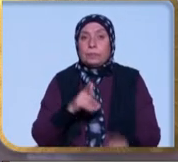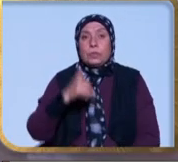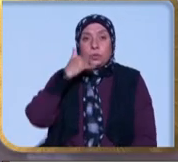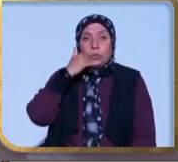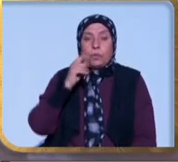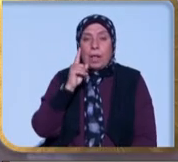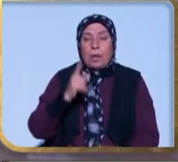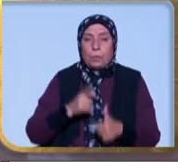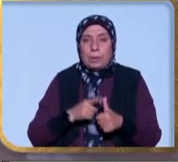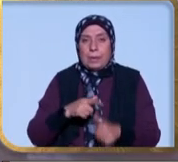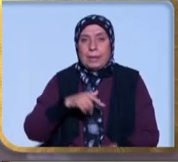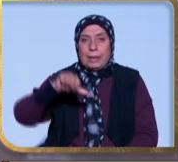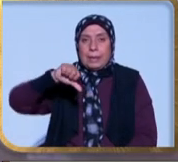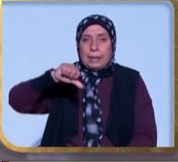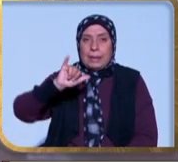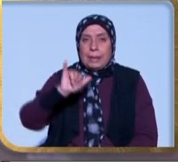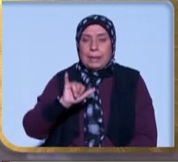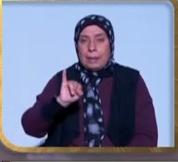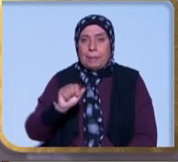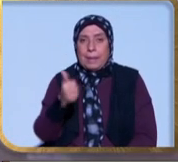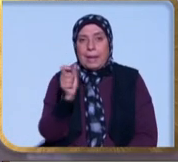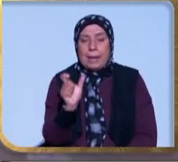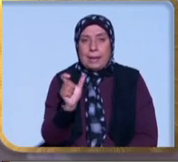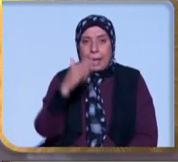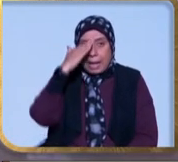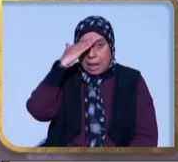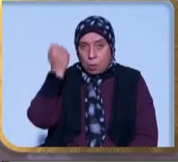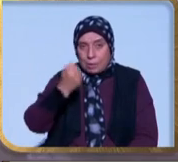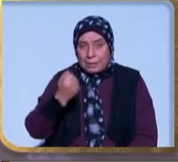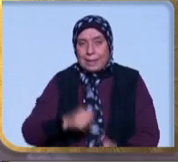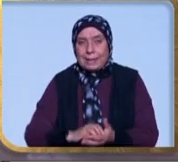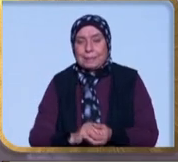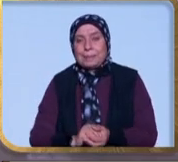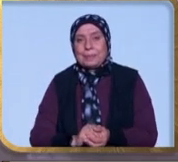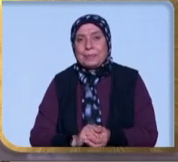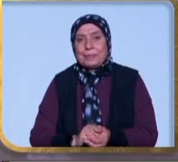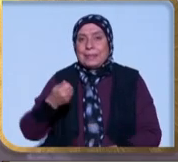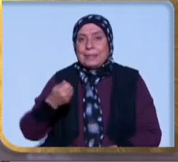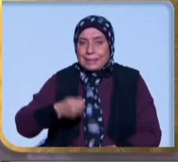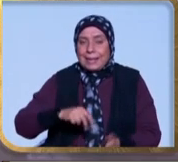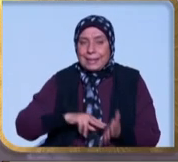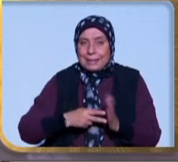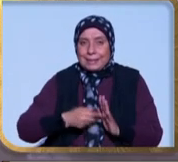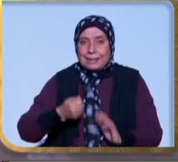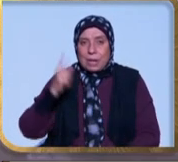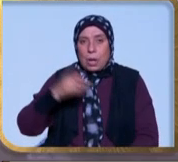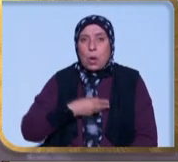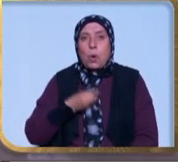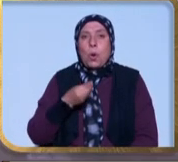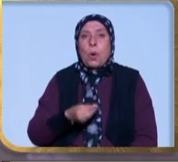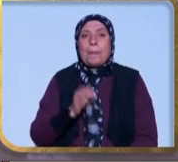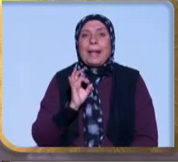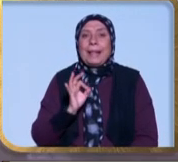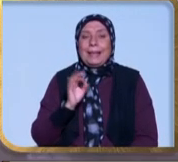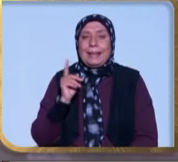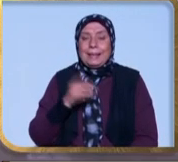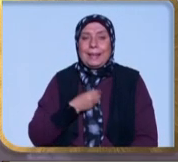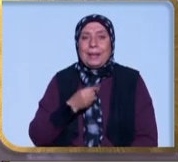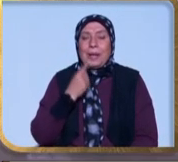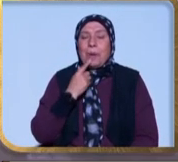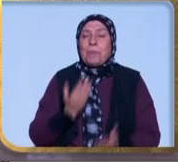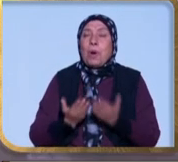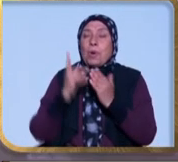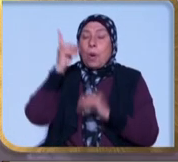أستاذة إيمان. ألو. أهلا وسهلا أستاذة إيمان. إزي حضرتك؟ أهلا بيك ست كل. أنا بحب حضرتك جدا. أحبكم الله